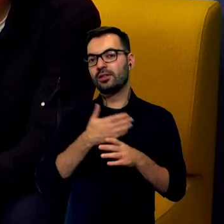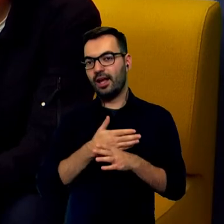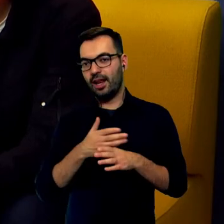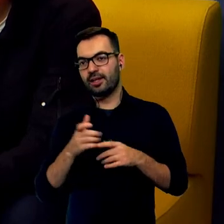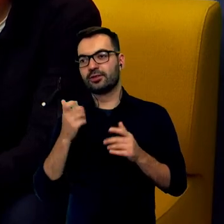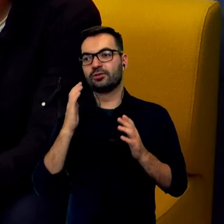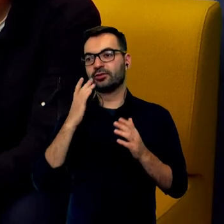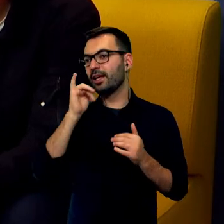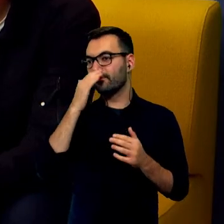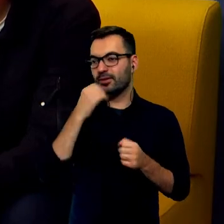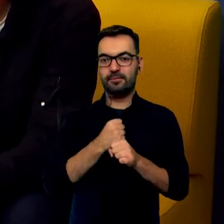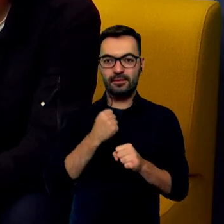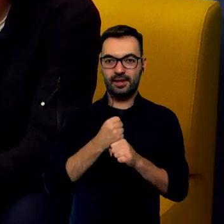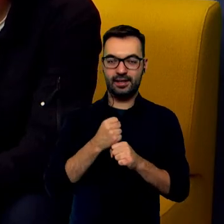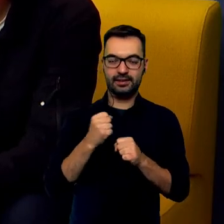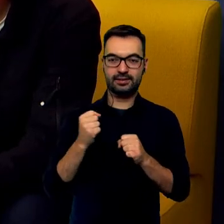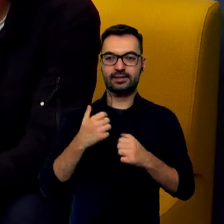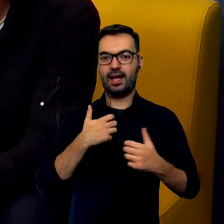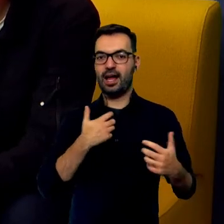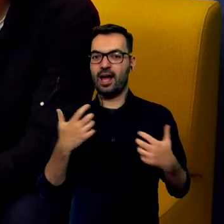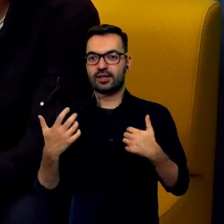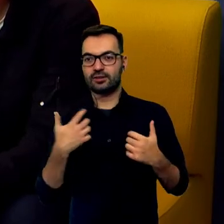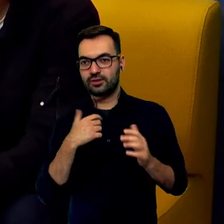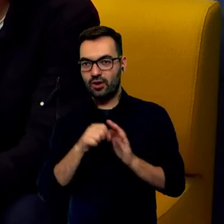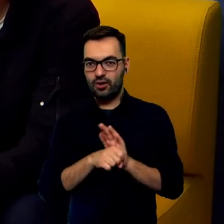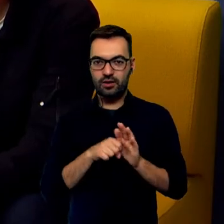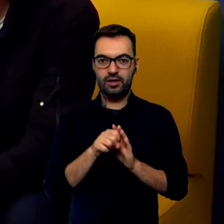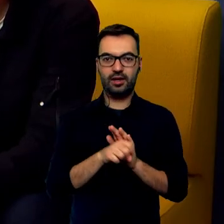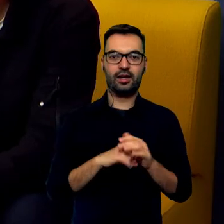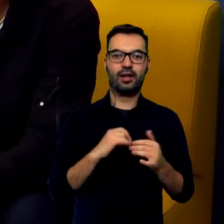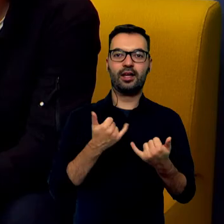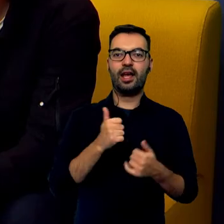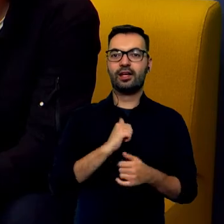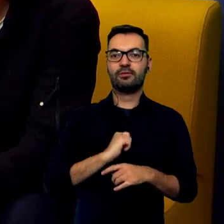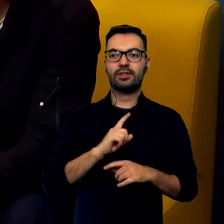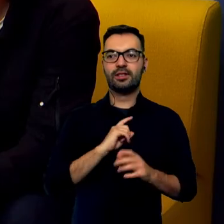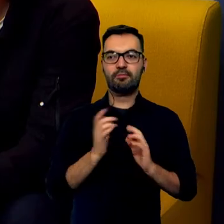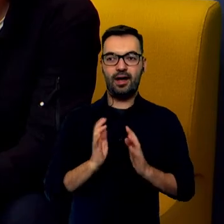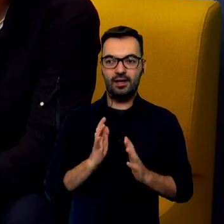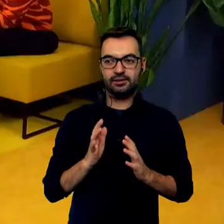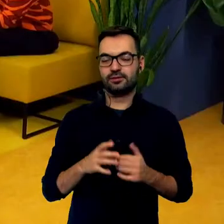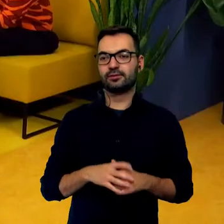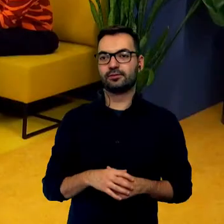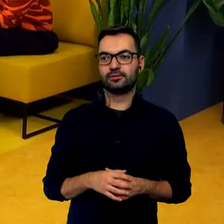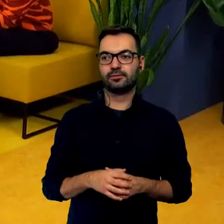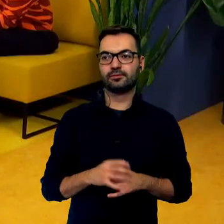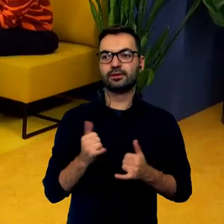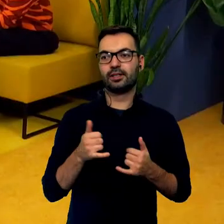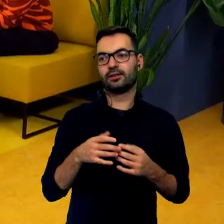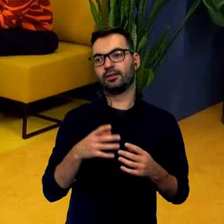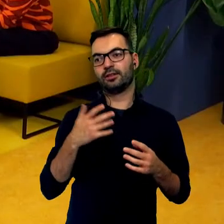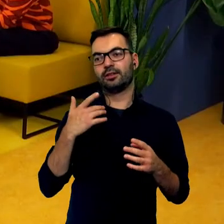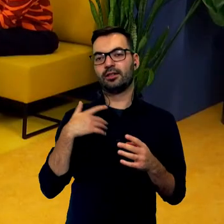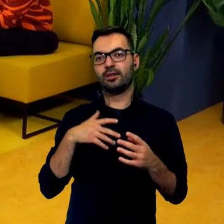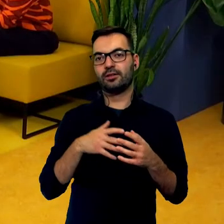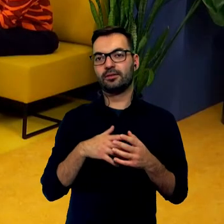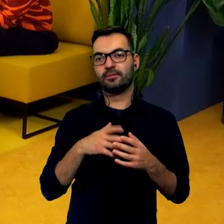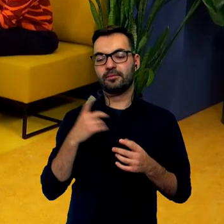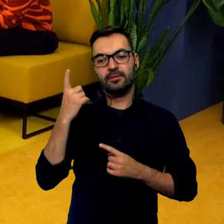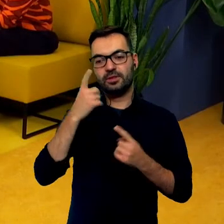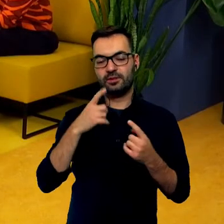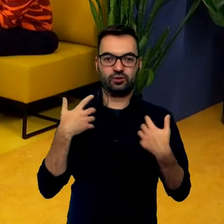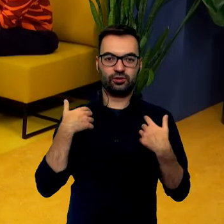co nas spotyka, jak zadbać o siebie w wielu obszarach życia, jak patrzeć na życie